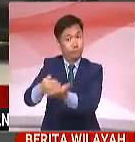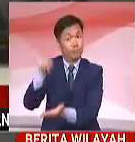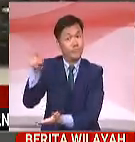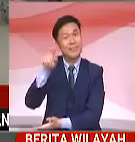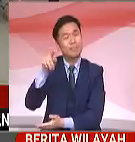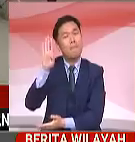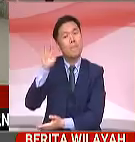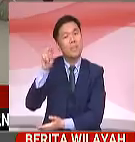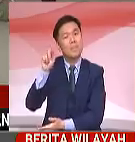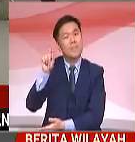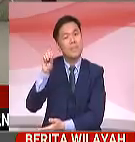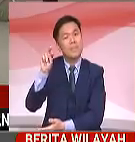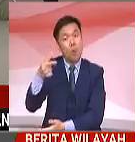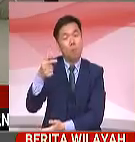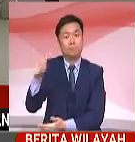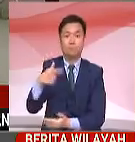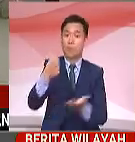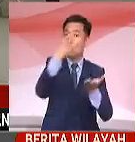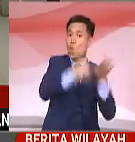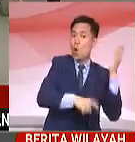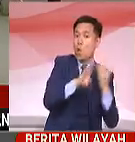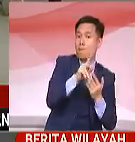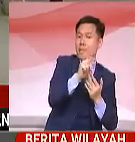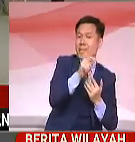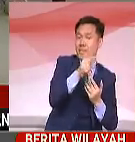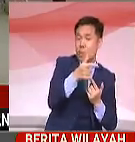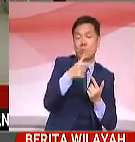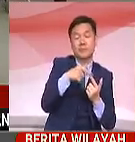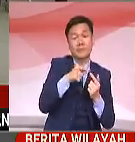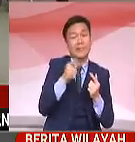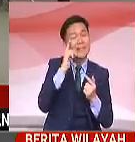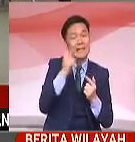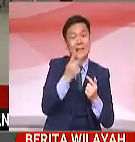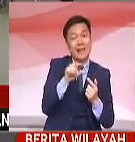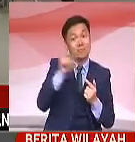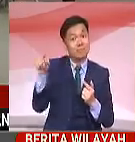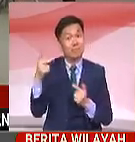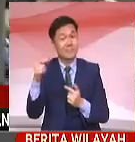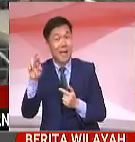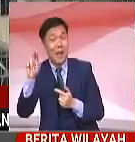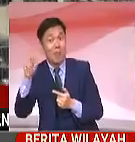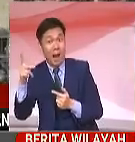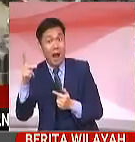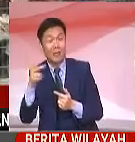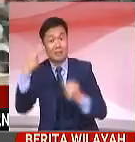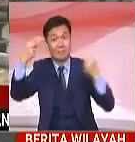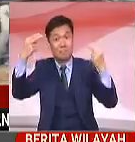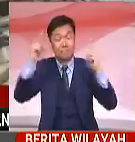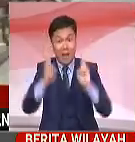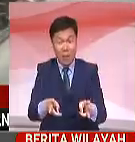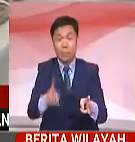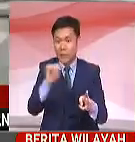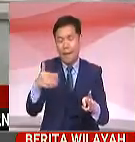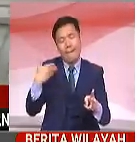daerah Bentong termasuk di Plaza Tol Bentong, Lebuh Raya Kuala Lumpur Karak dilaksanakan. SJR di